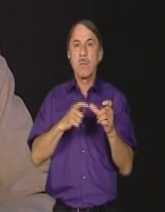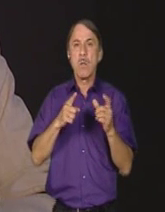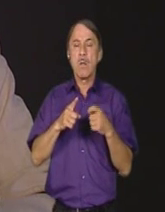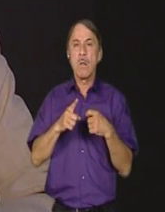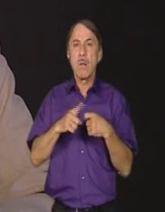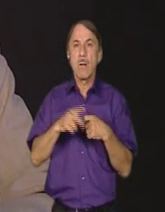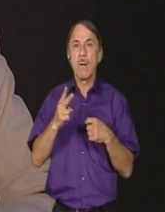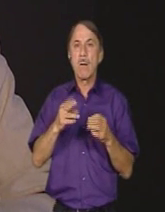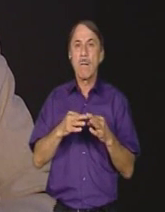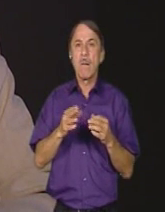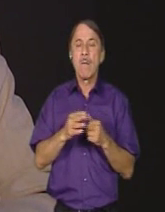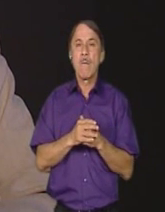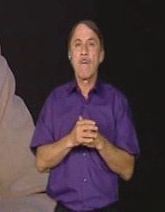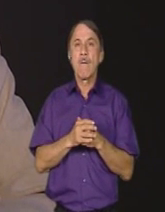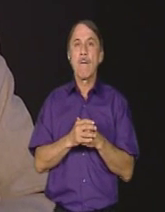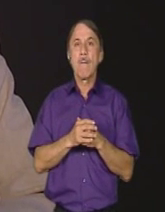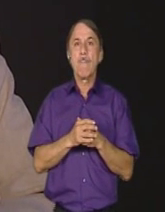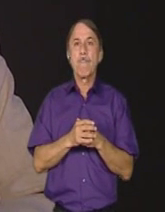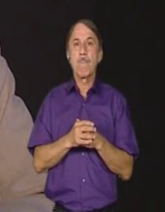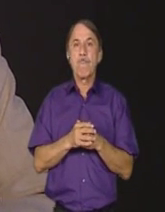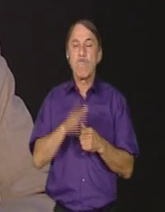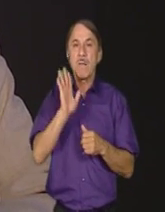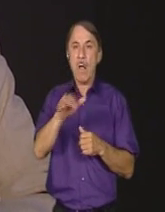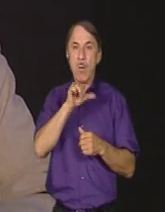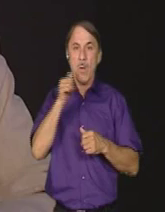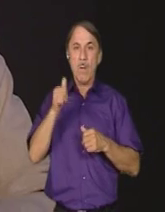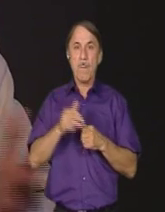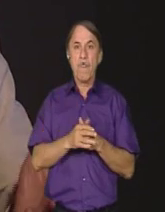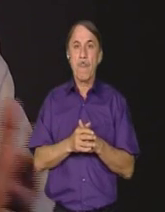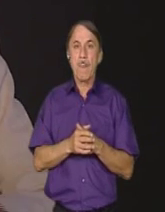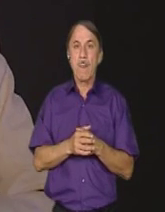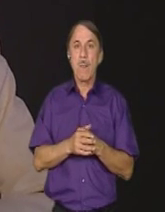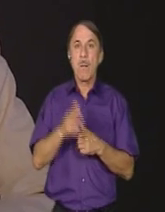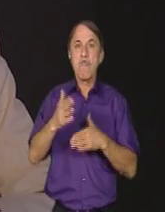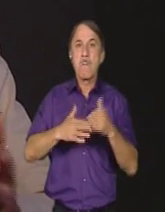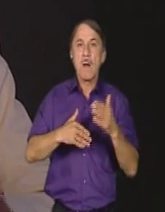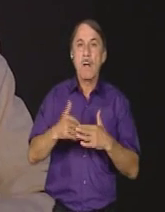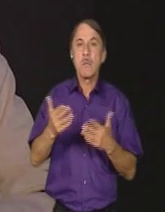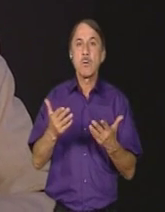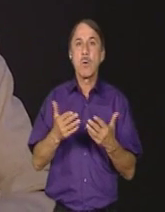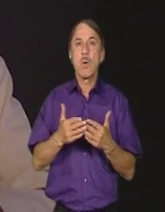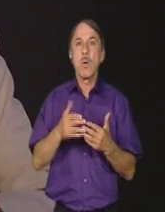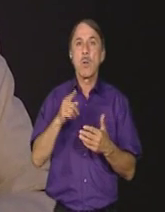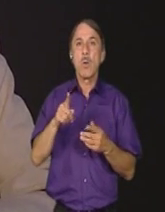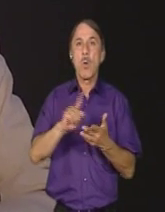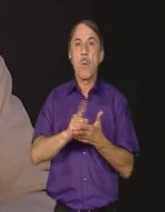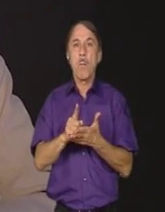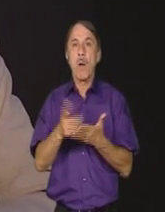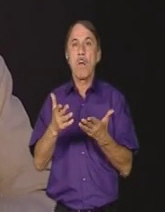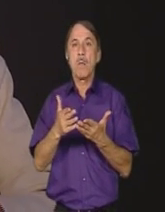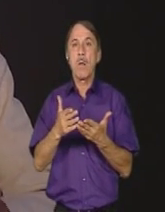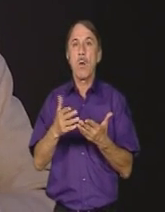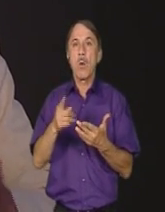Čankova. LDP. I LDP, tako je. Znači, praktično u tom momentu